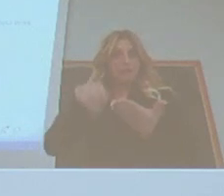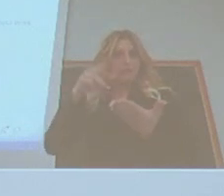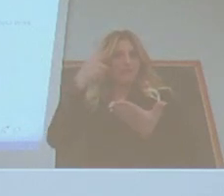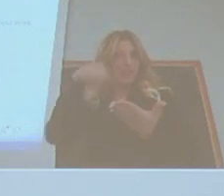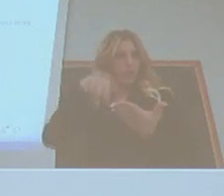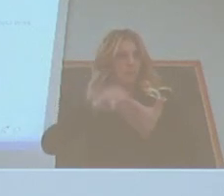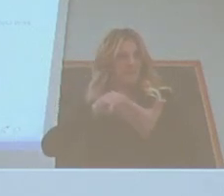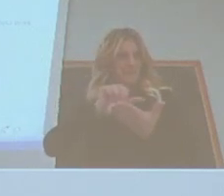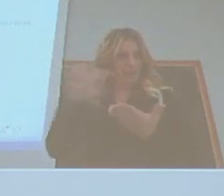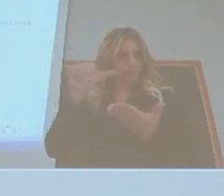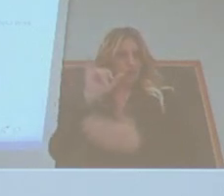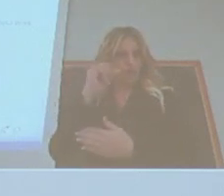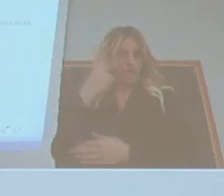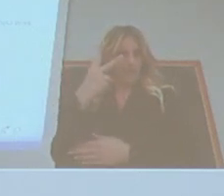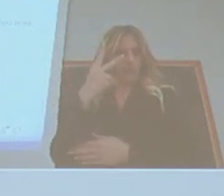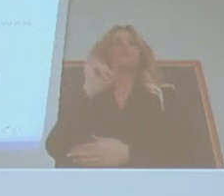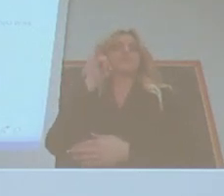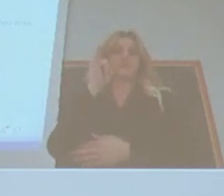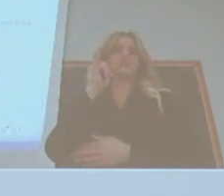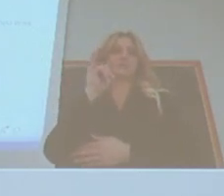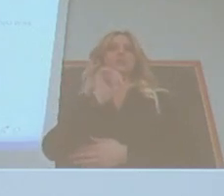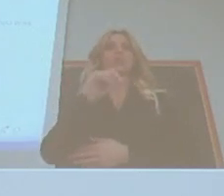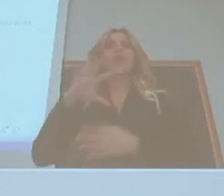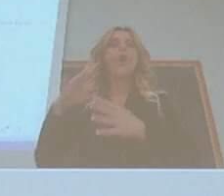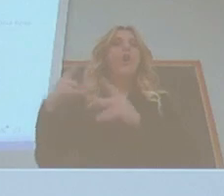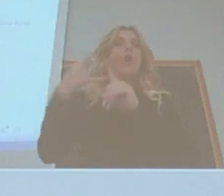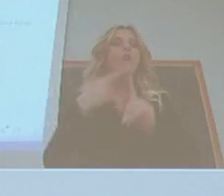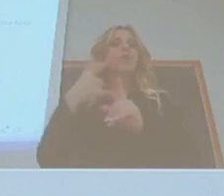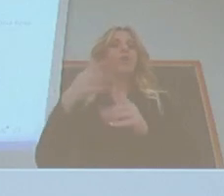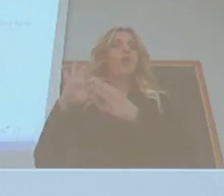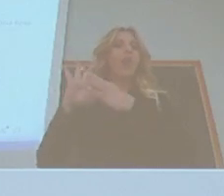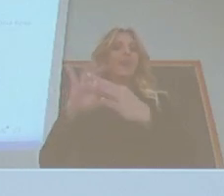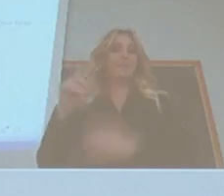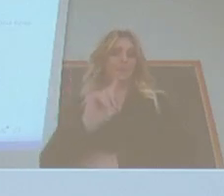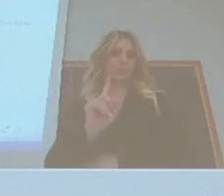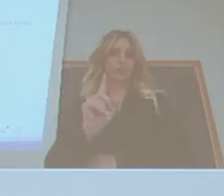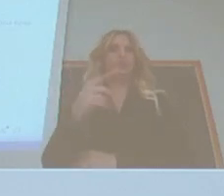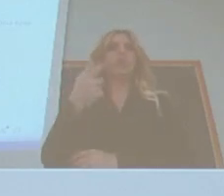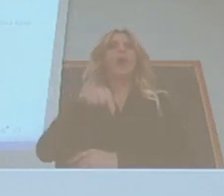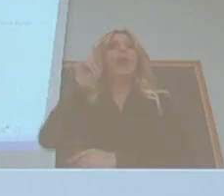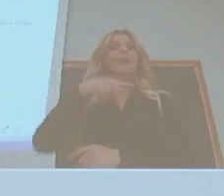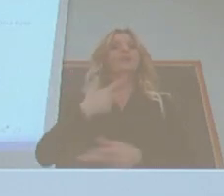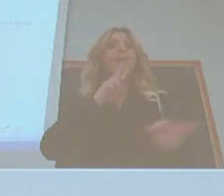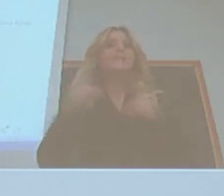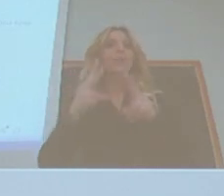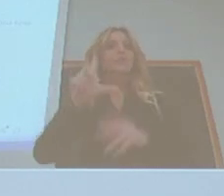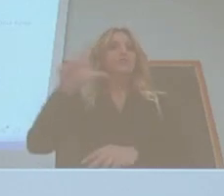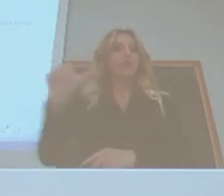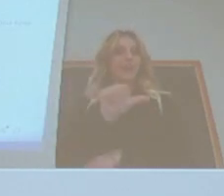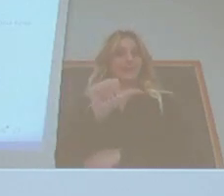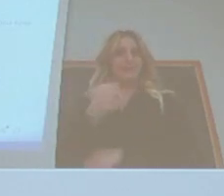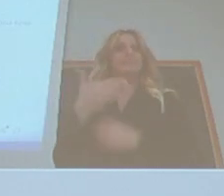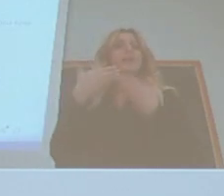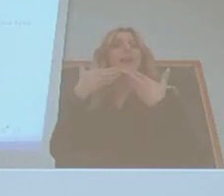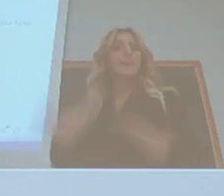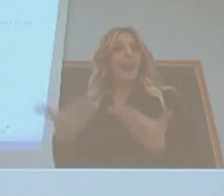professore, no? Non sono collegati in diretta, tra l'altro è iniziata anche la traduzione nella lingua dei segni e